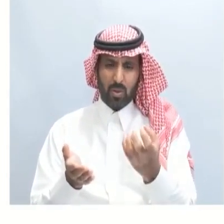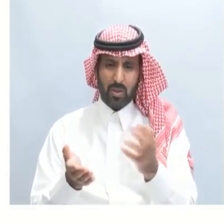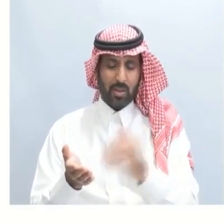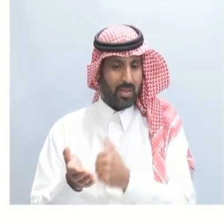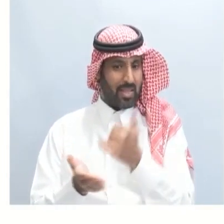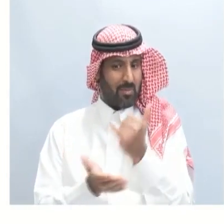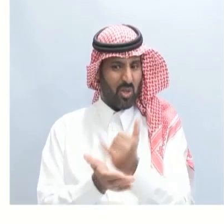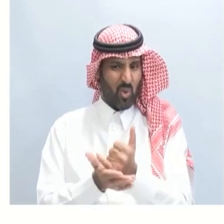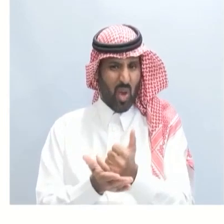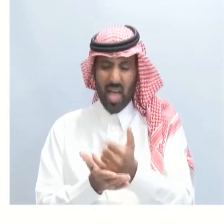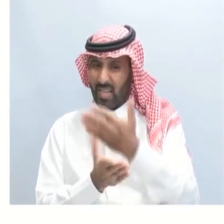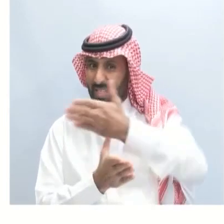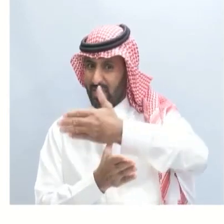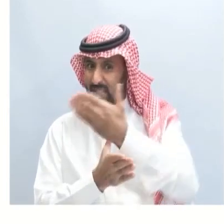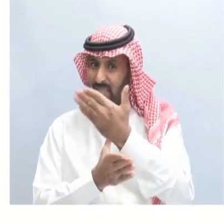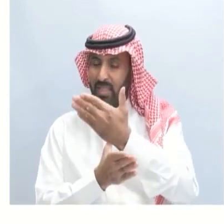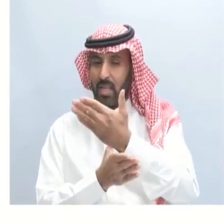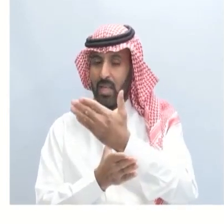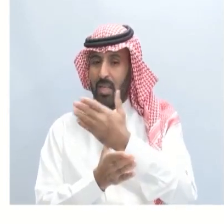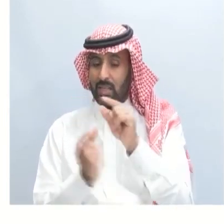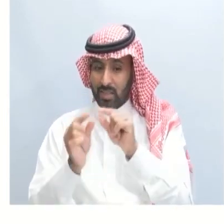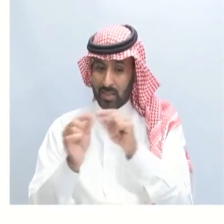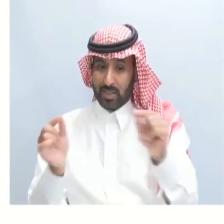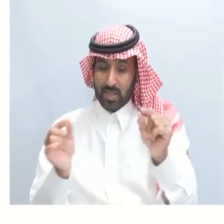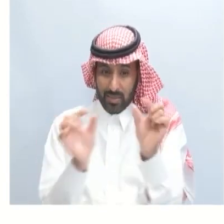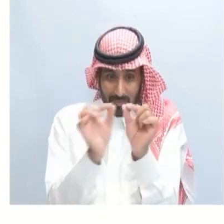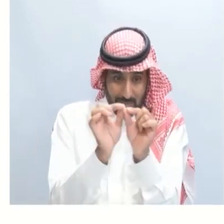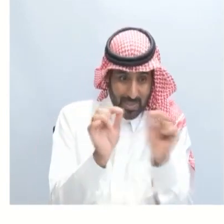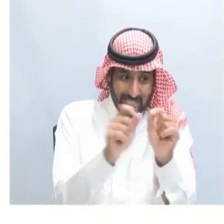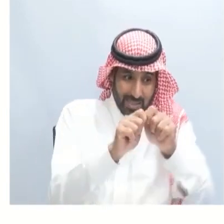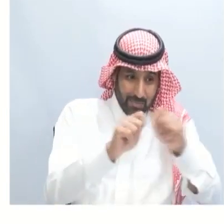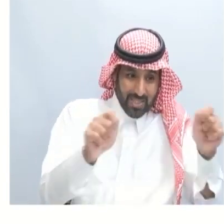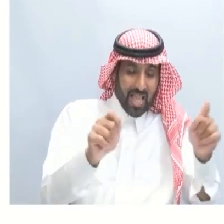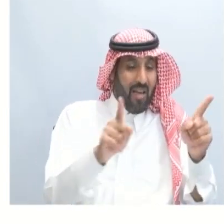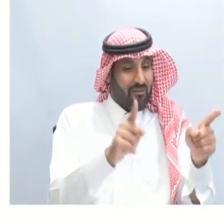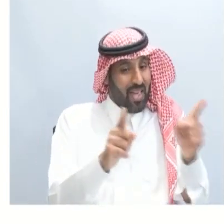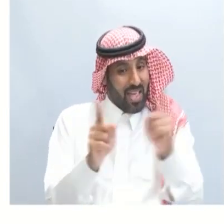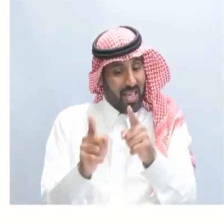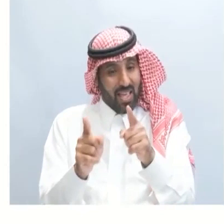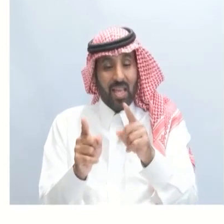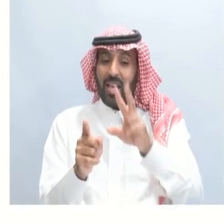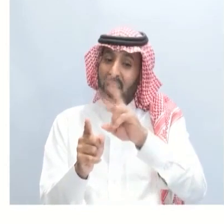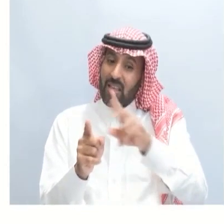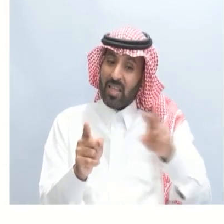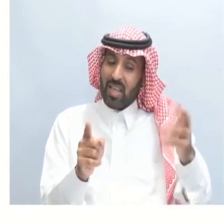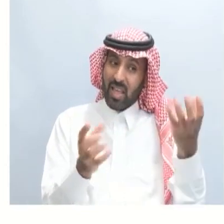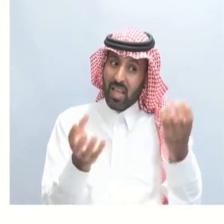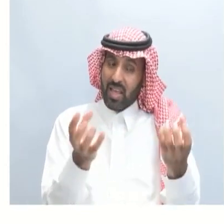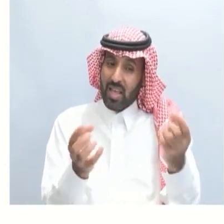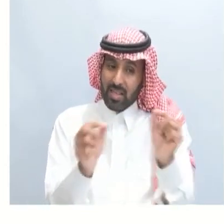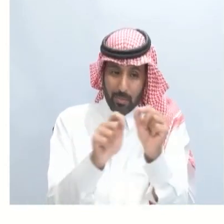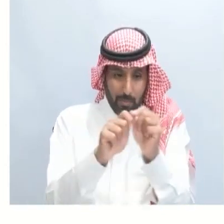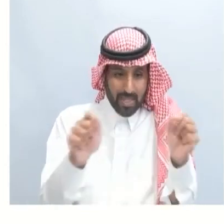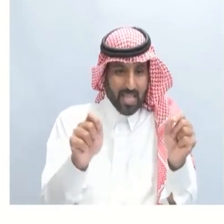الاتزان نحن المسطره لدينا اتزنت وتوافقت بالرغم من ماذا من اختلاف الكتل اذا من